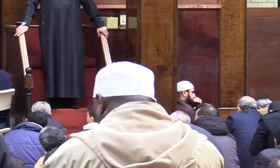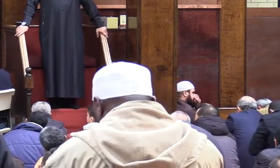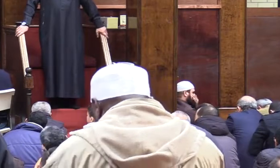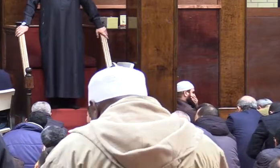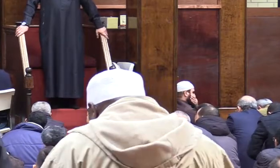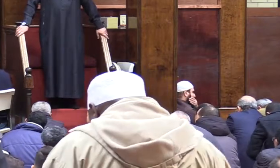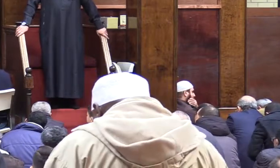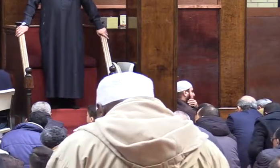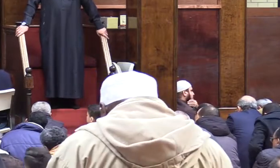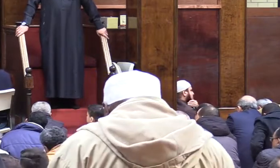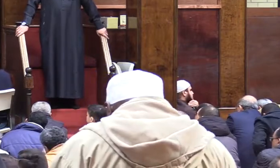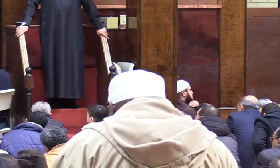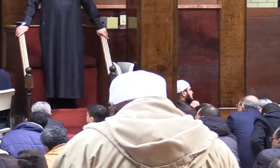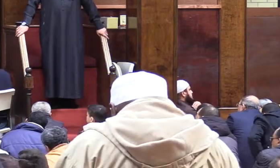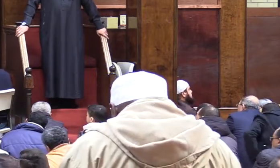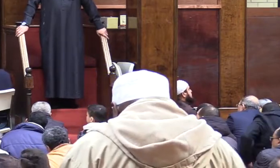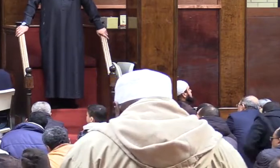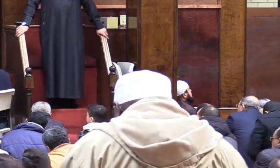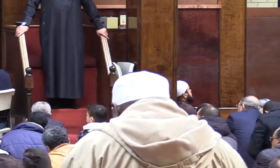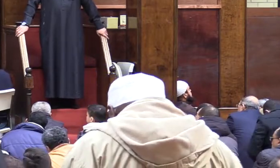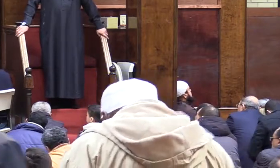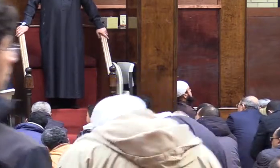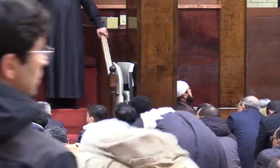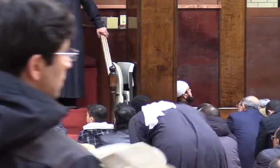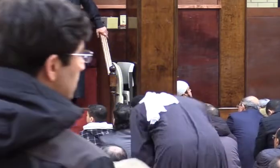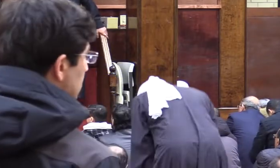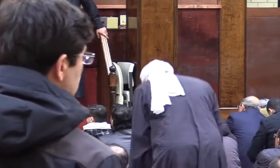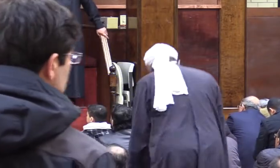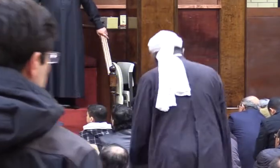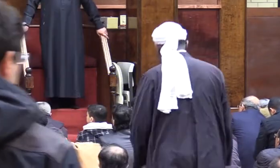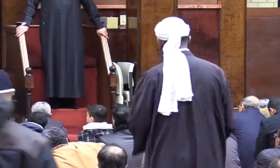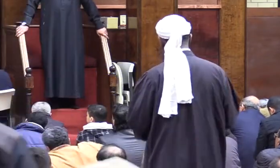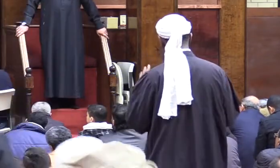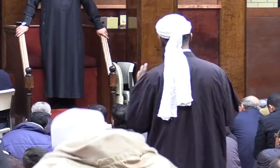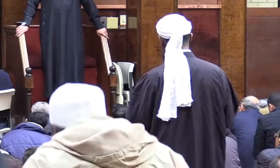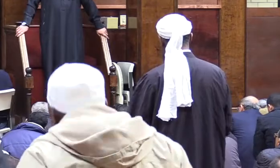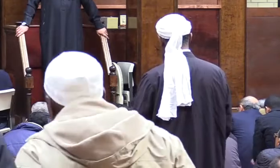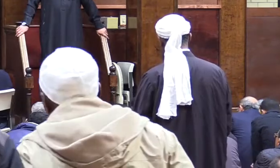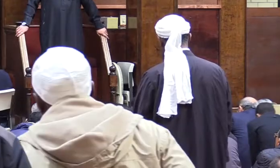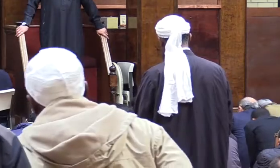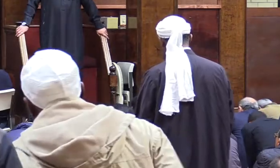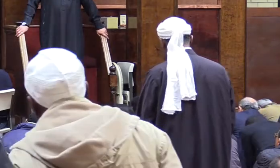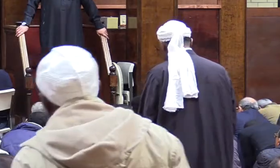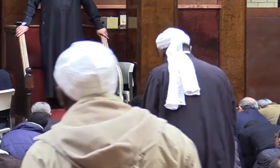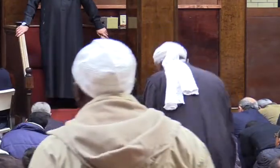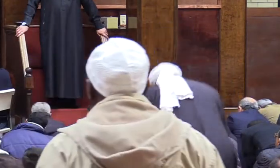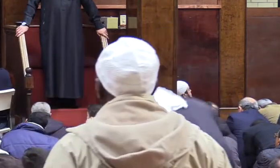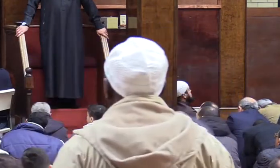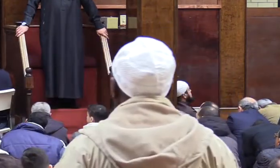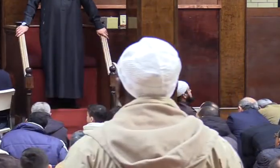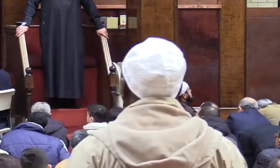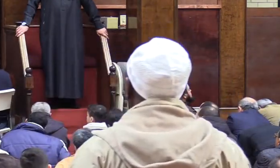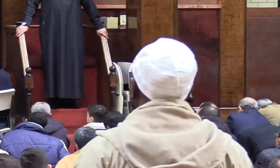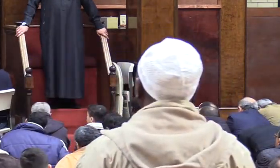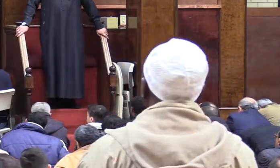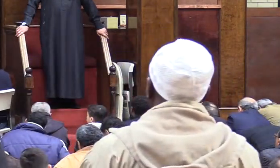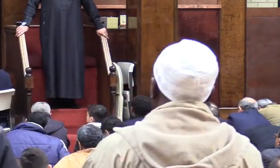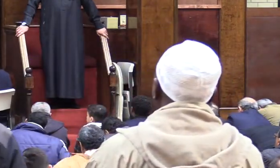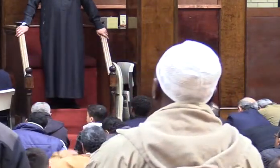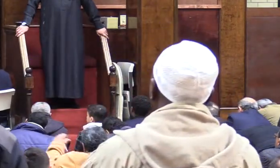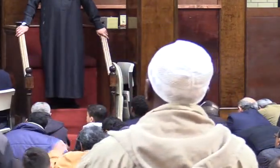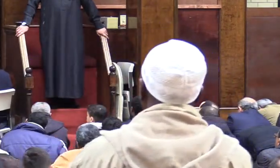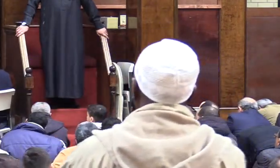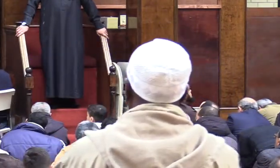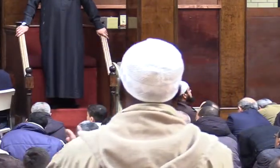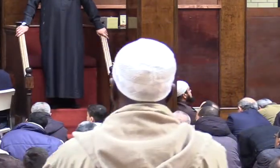ولا حول ولا قوة إلا بالله العلي العظيم وأشهد أن لا إله إلا الله وحده لا شريك